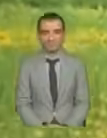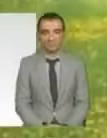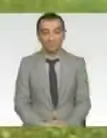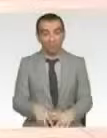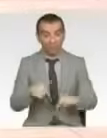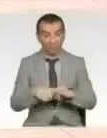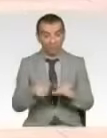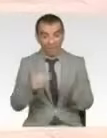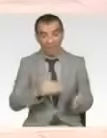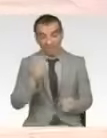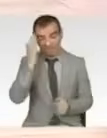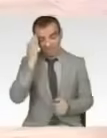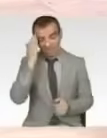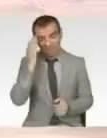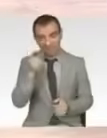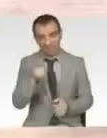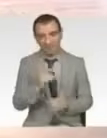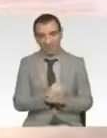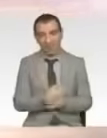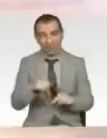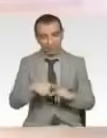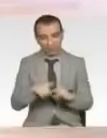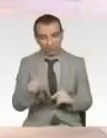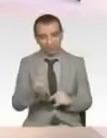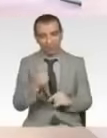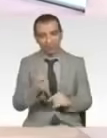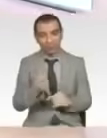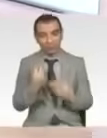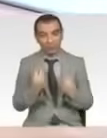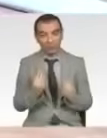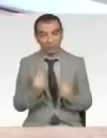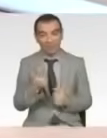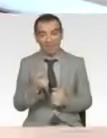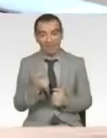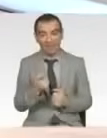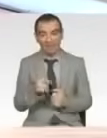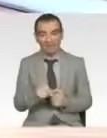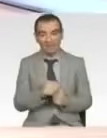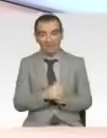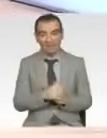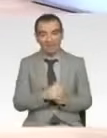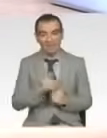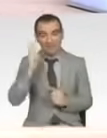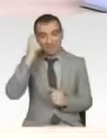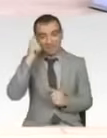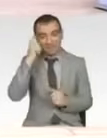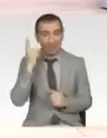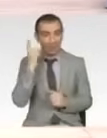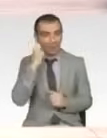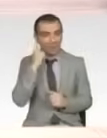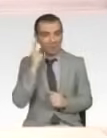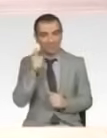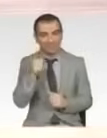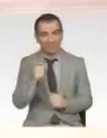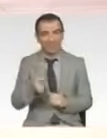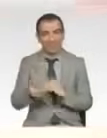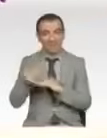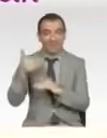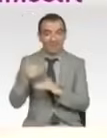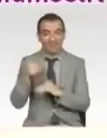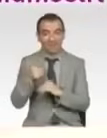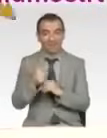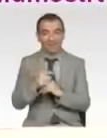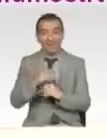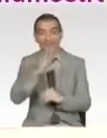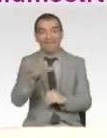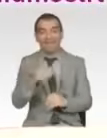Hoş geldin. Merhabalar, hoş bulduk. Ne kadar güzel yine orada. Bilgiler bir kulağımda sizdeydi arka tarafta.